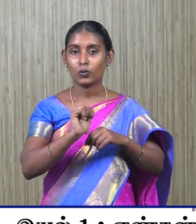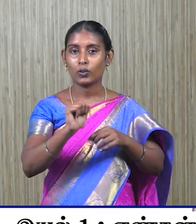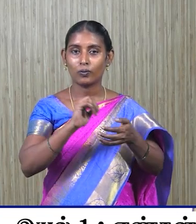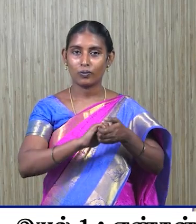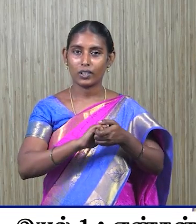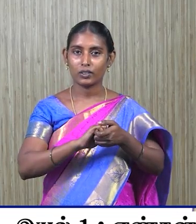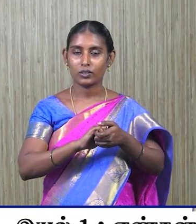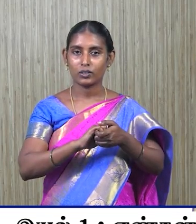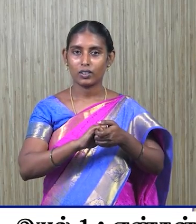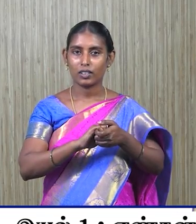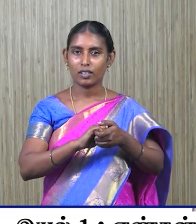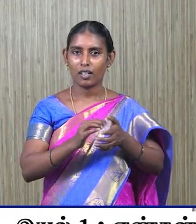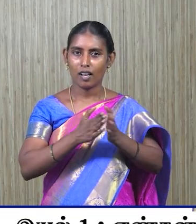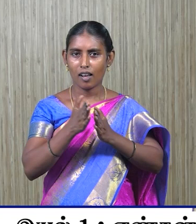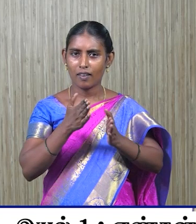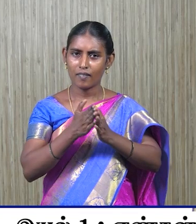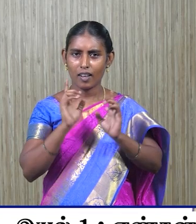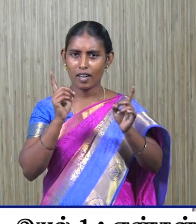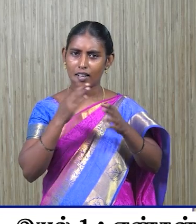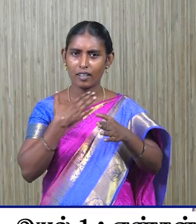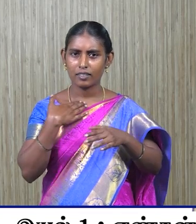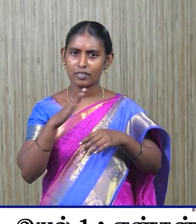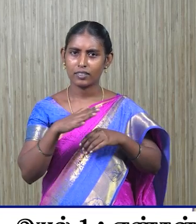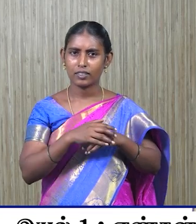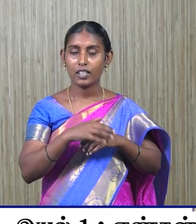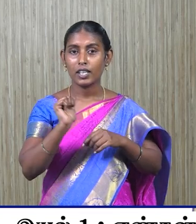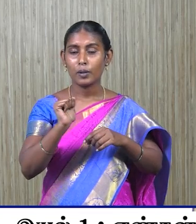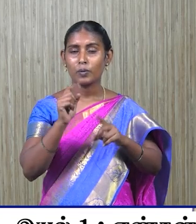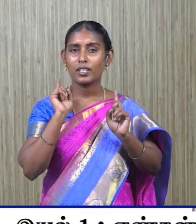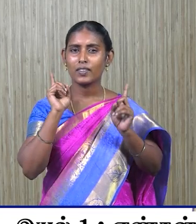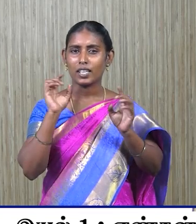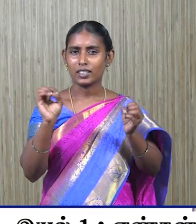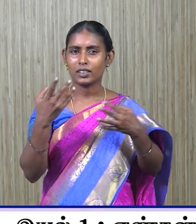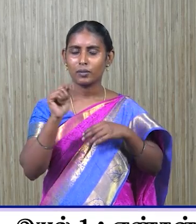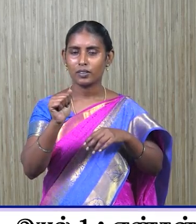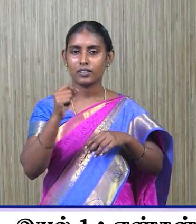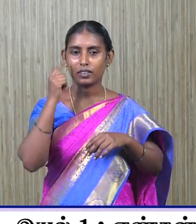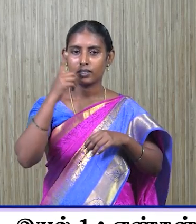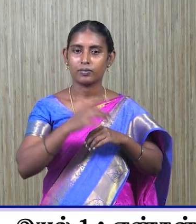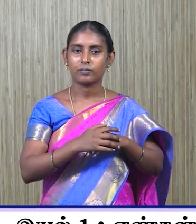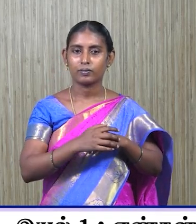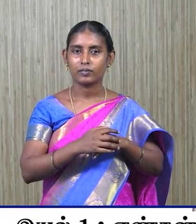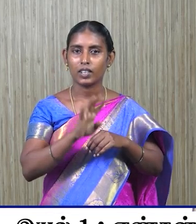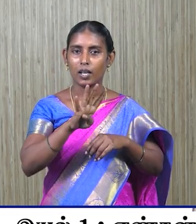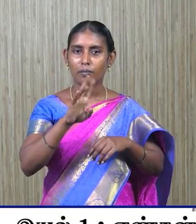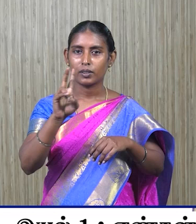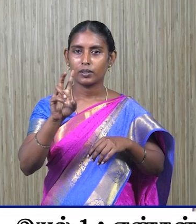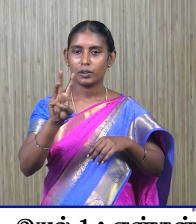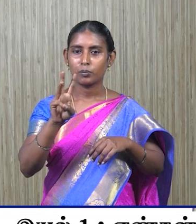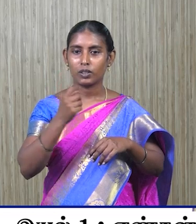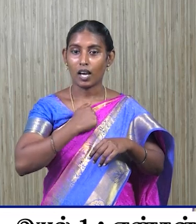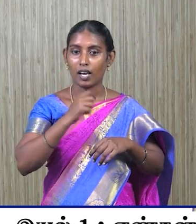நண்பர்களுடன் நீங்கள் விளையாடுவதற்கு ஆசைப்படுகின்றீர்களா? அப்பொழுது இந்த விளையாட்டை எப்படி விளையாடுவது என்று தெரிந்து கொள்ளுங்கள். 43 என்ற எண் நான் எழுதிய